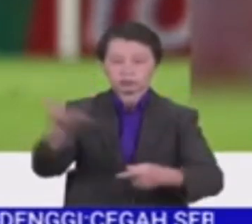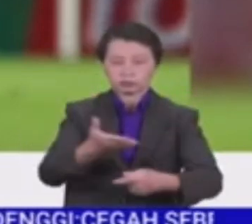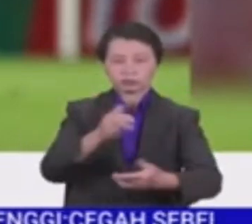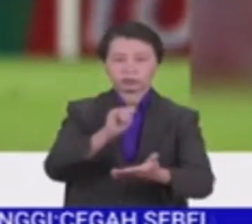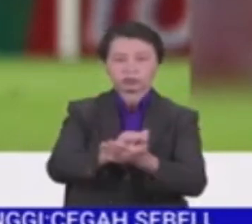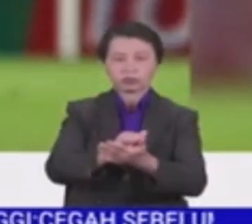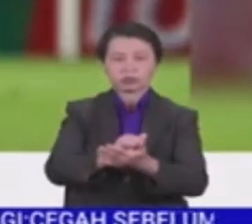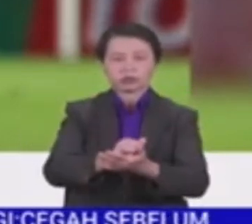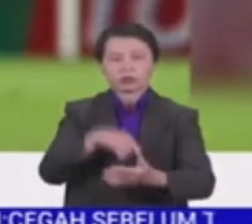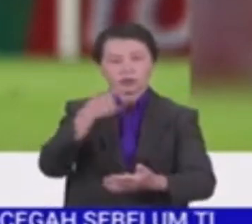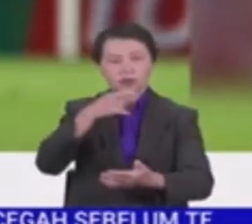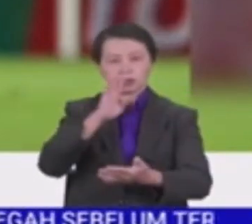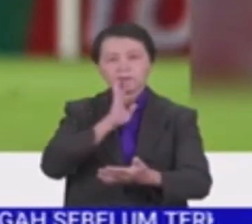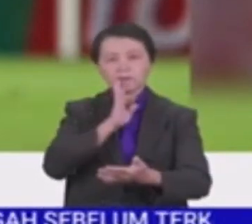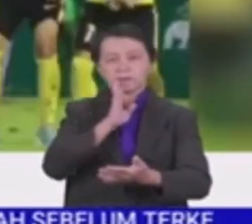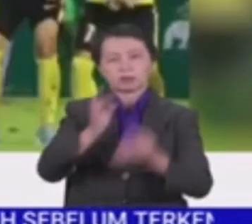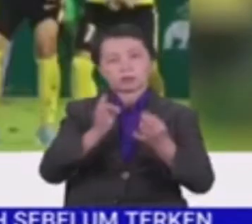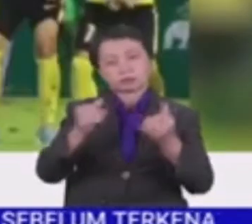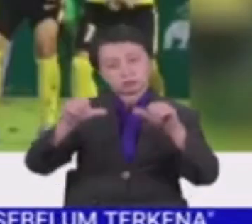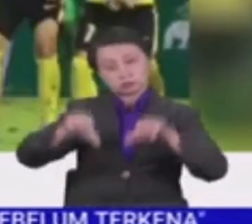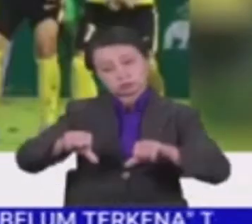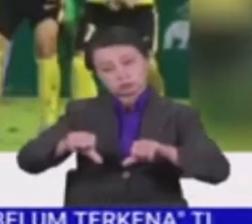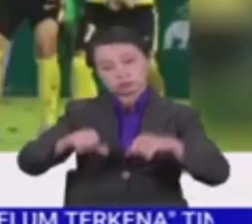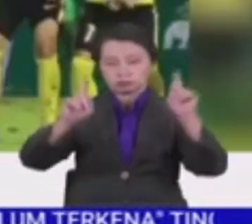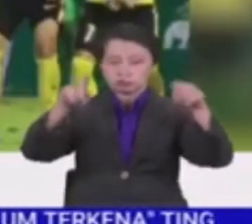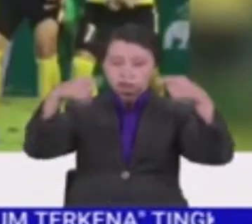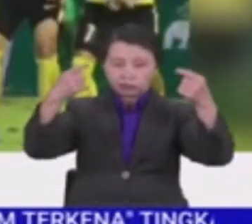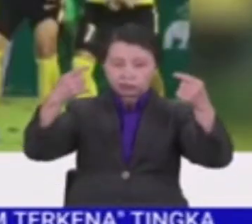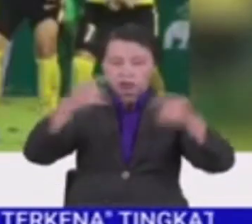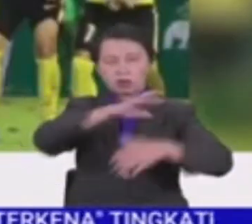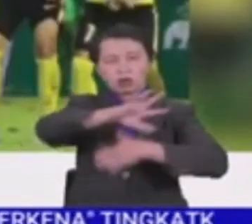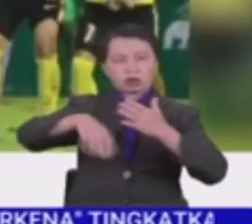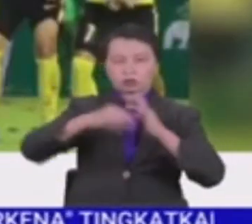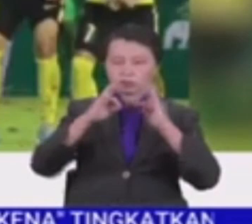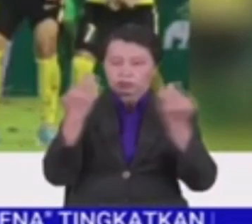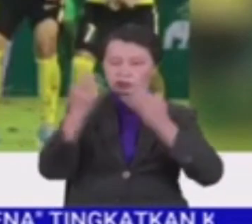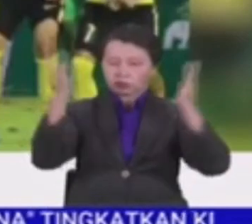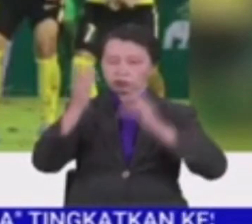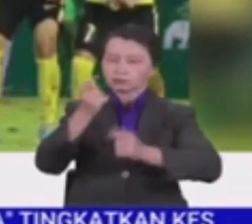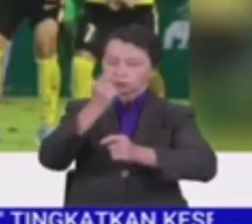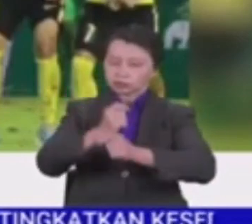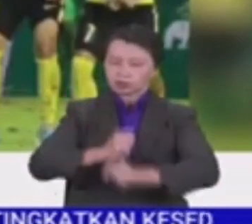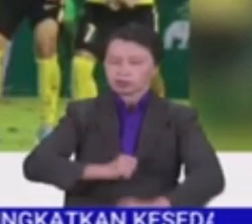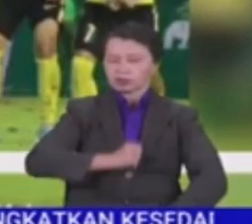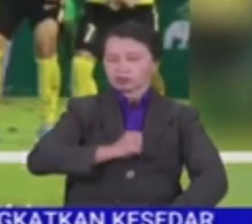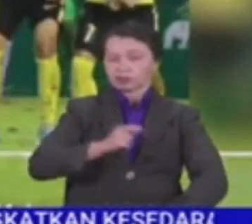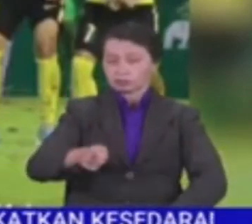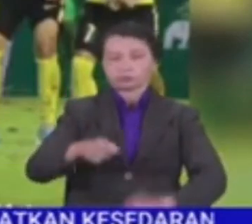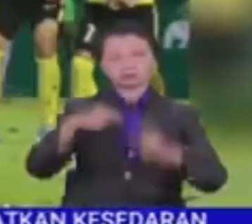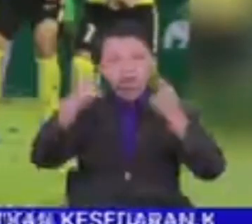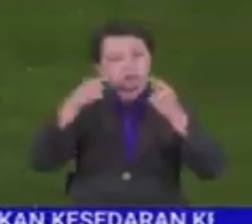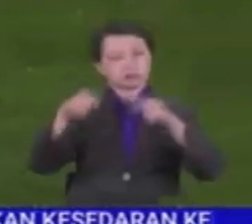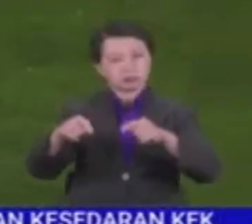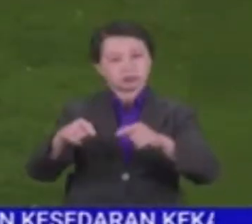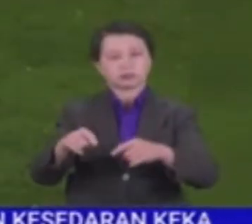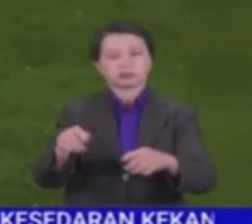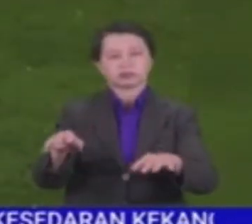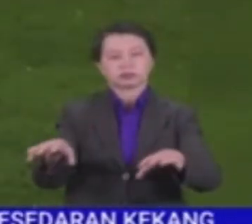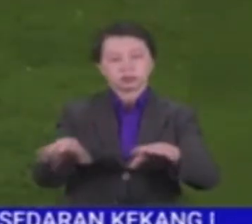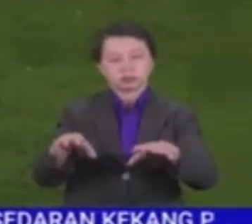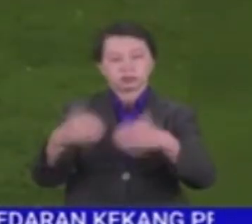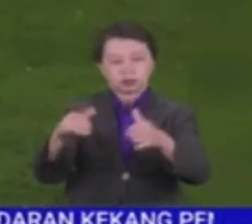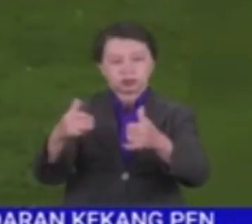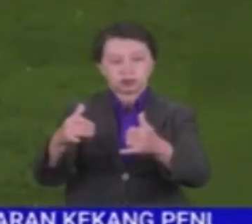tersebut menurutnya lagi meskipun tewas di pentas final seluruh keluarga Malaysia tetap berbangga dengan pencapaian di laka mereka